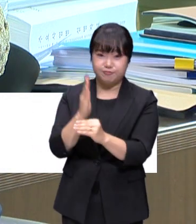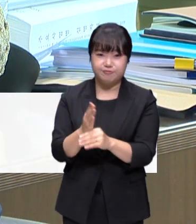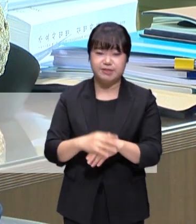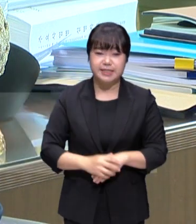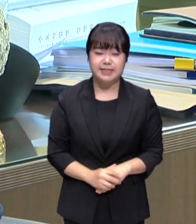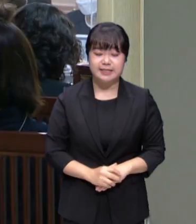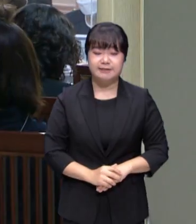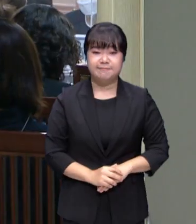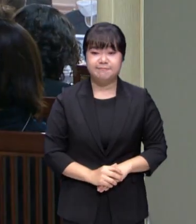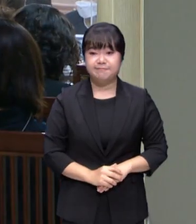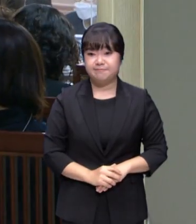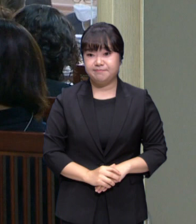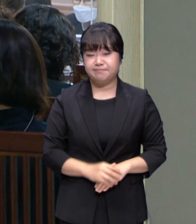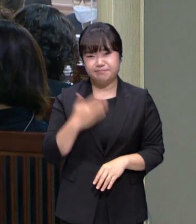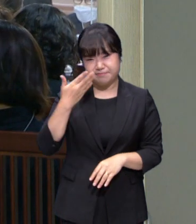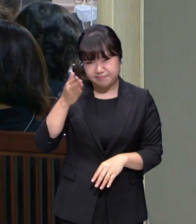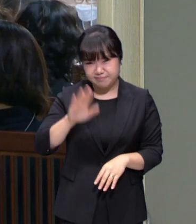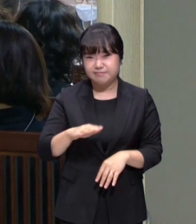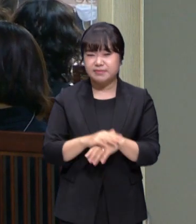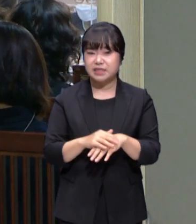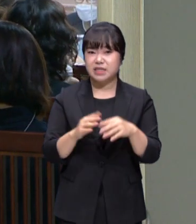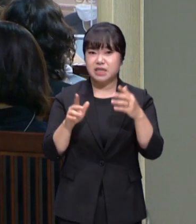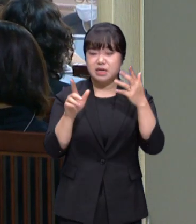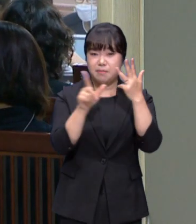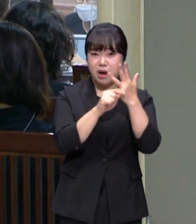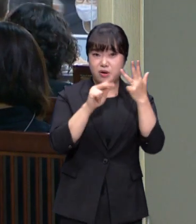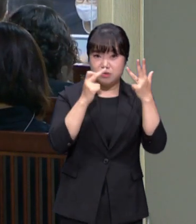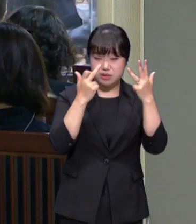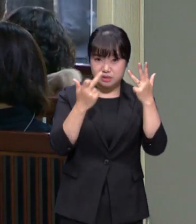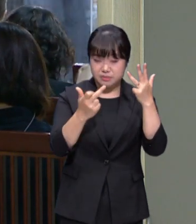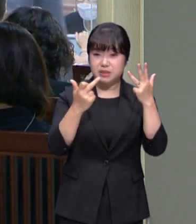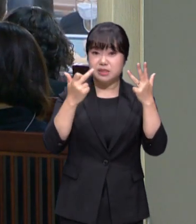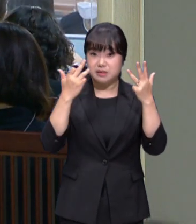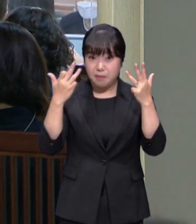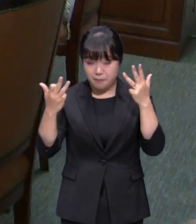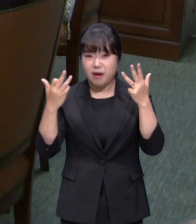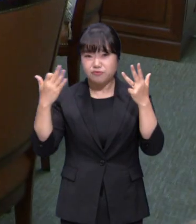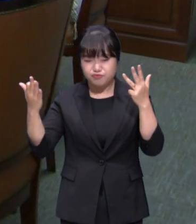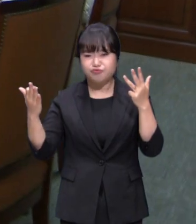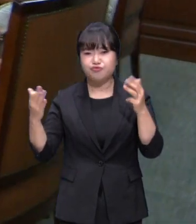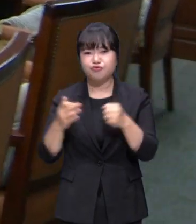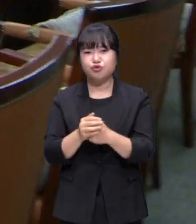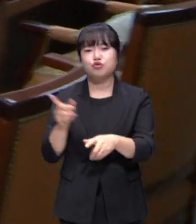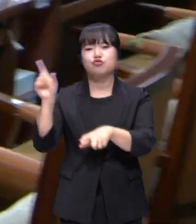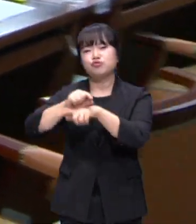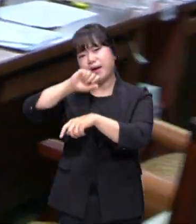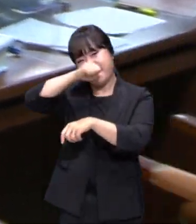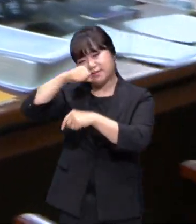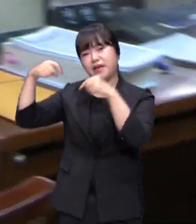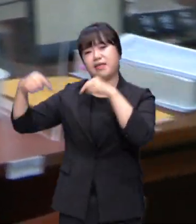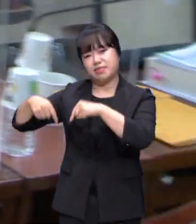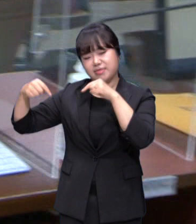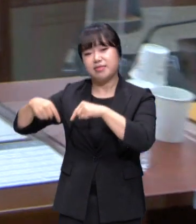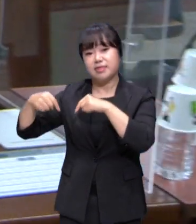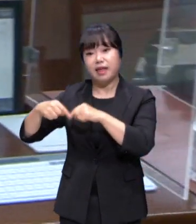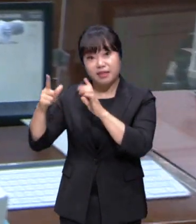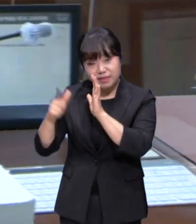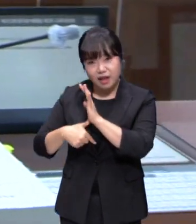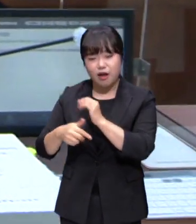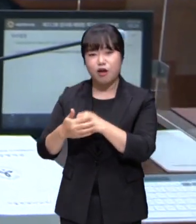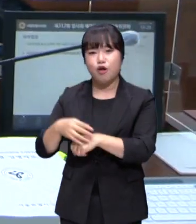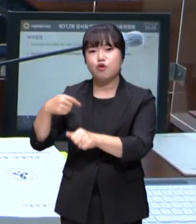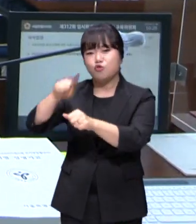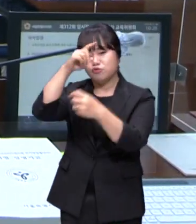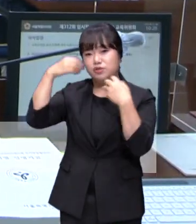상황입니다. 하지만 지난 18일과 19일 이틀간 진행된 교육위원회의 추경 예산 수정안 제시미는